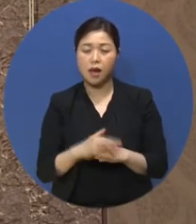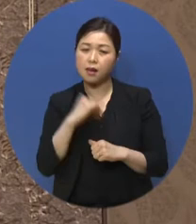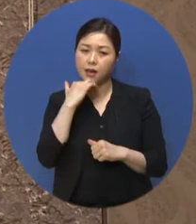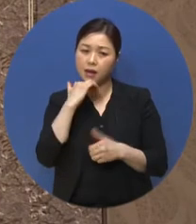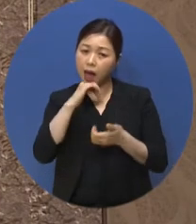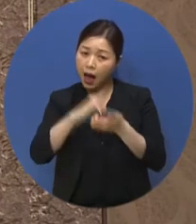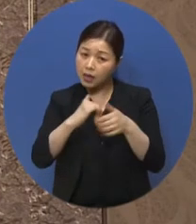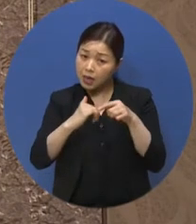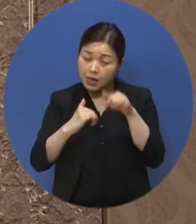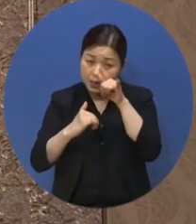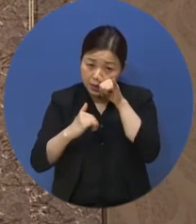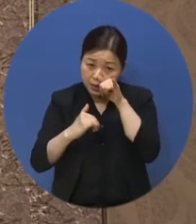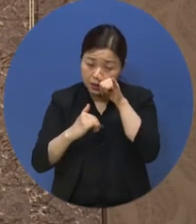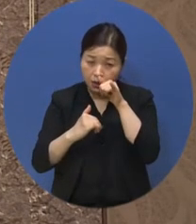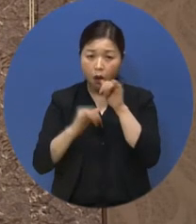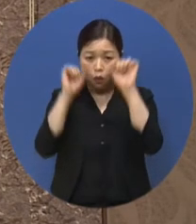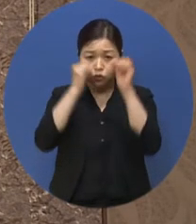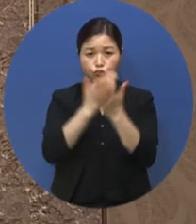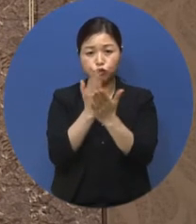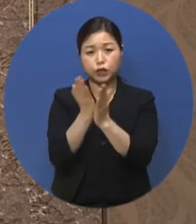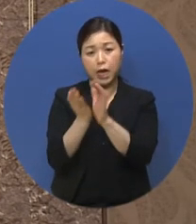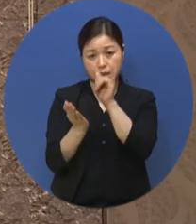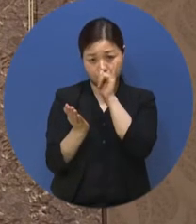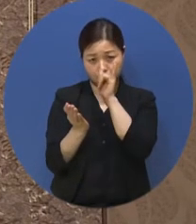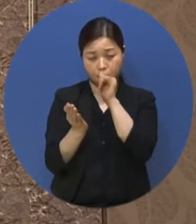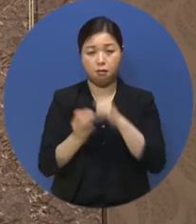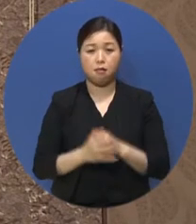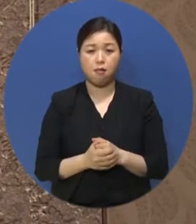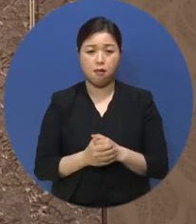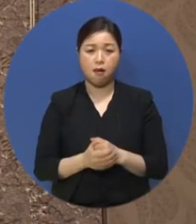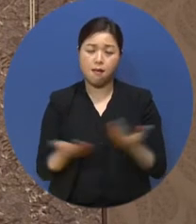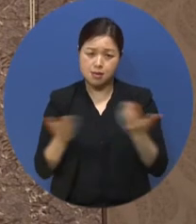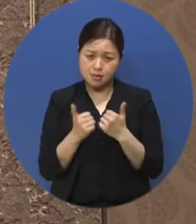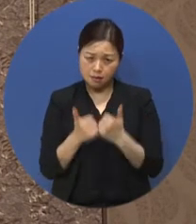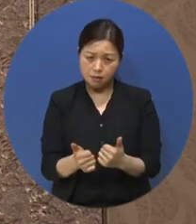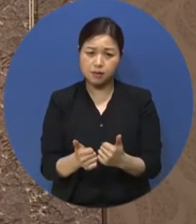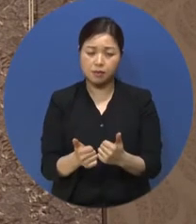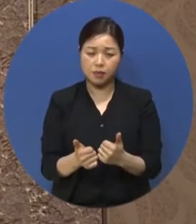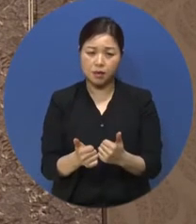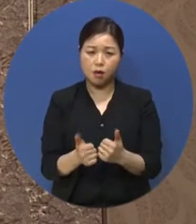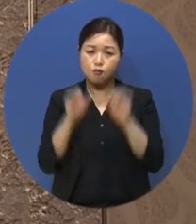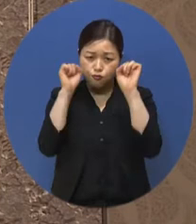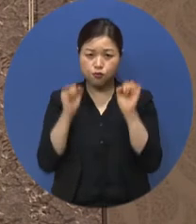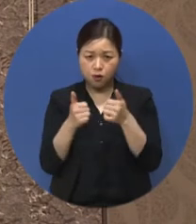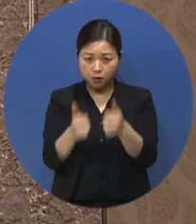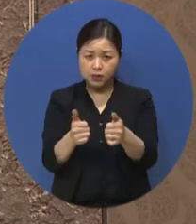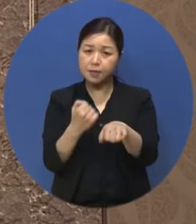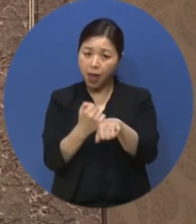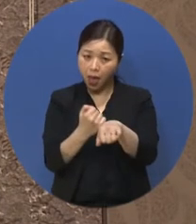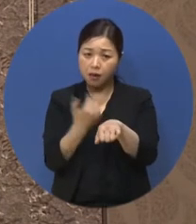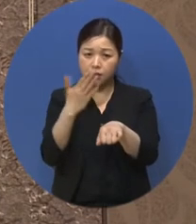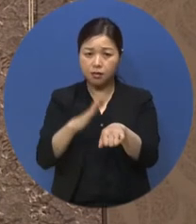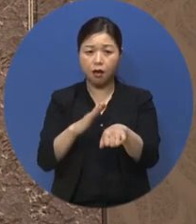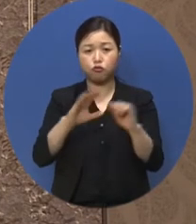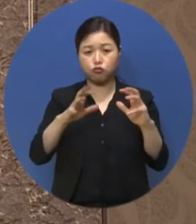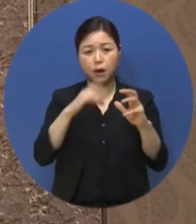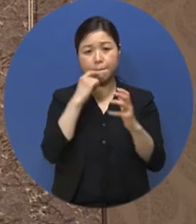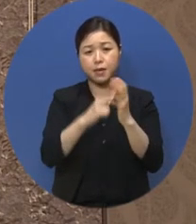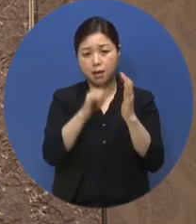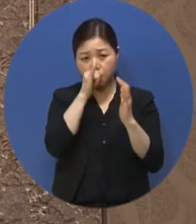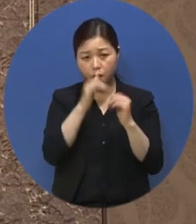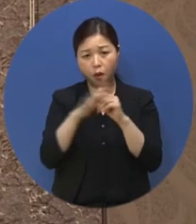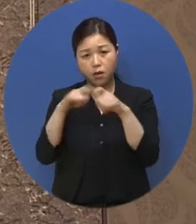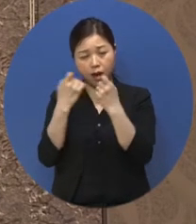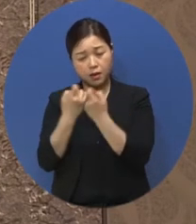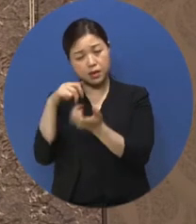있을 거란 말입니다. 그렇죠. 그러면 진짜 나름대로 열심히 일했는데 국가적인 손해도 있을 수 있고 그